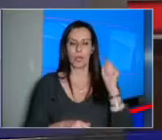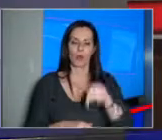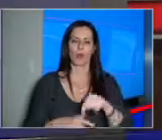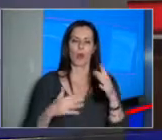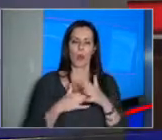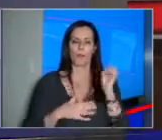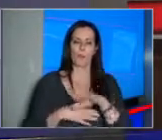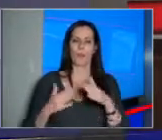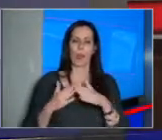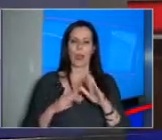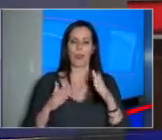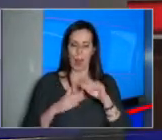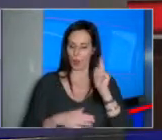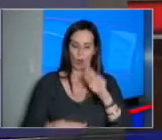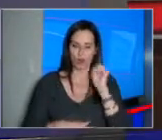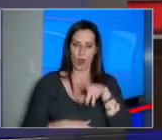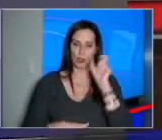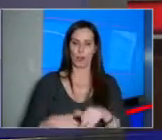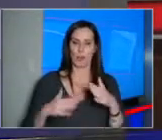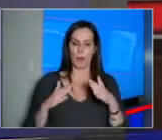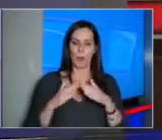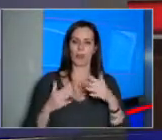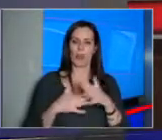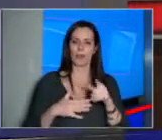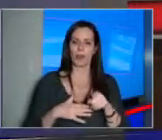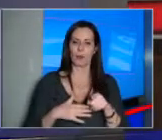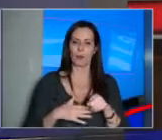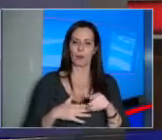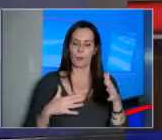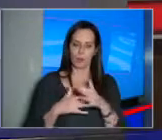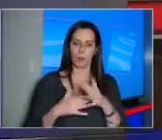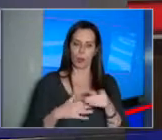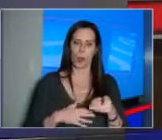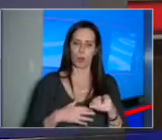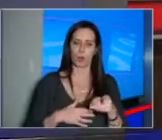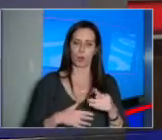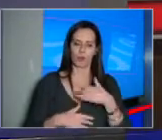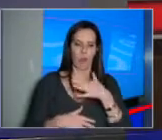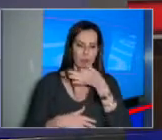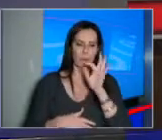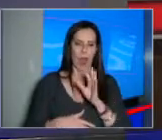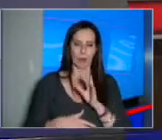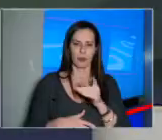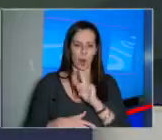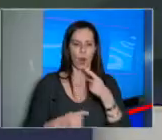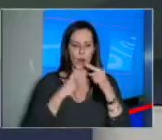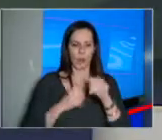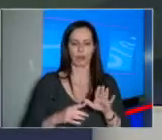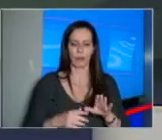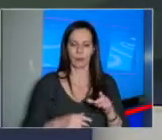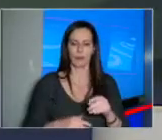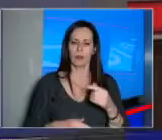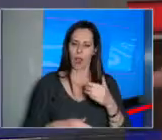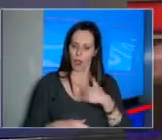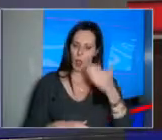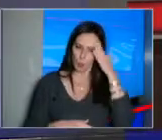מאבחנים אל הבתים של האנשים, לבדוק אותם באותן בדיקות שאני מעדיף שלא לדבר עליהן, בוודאי שלא,